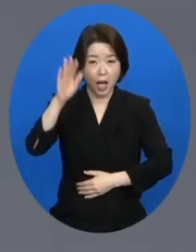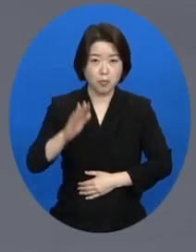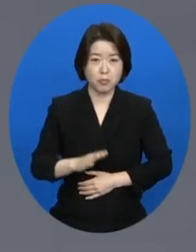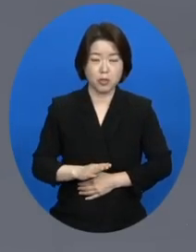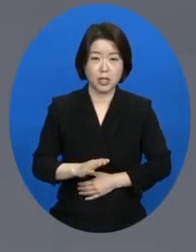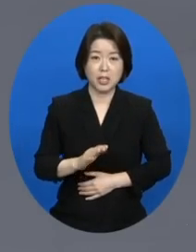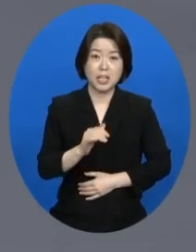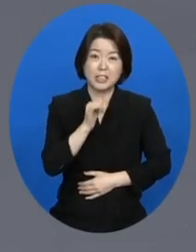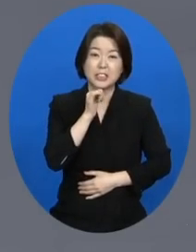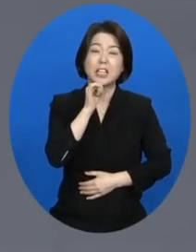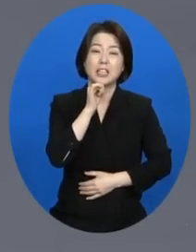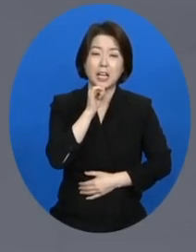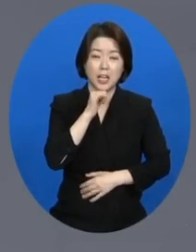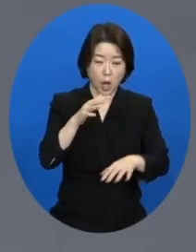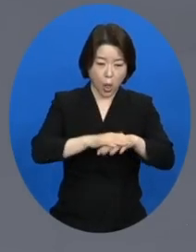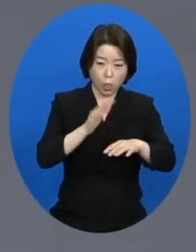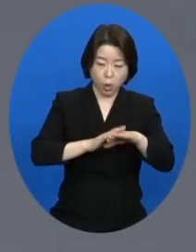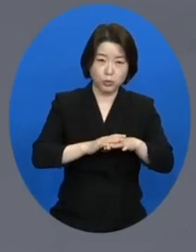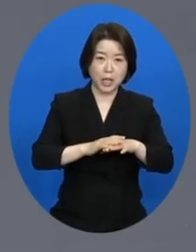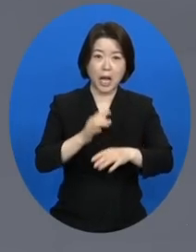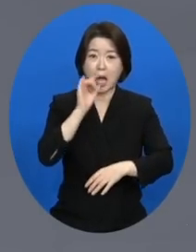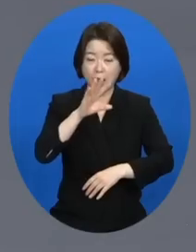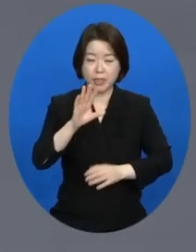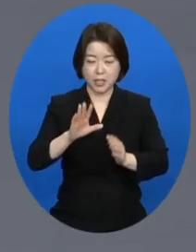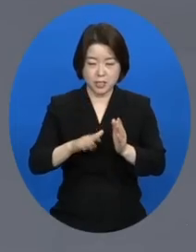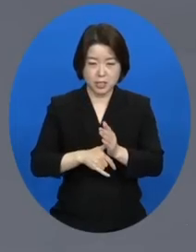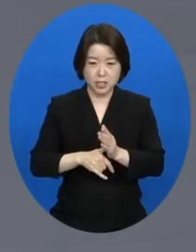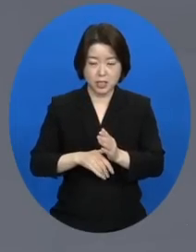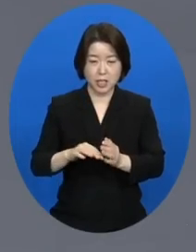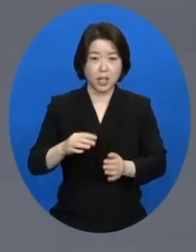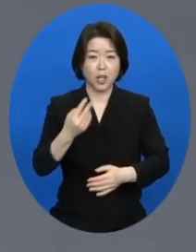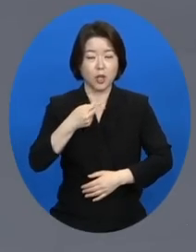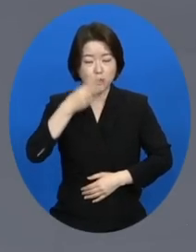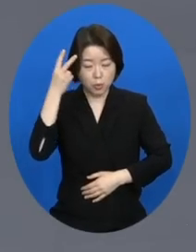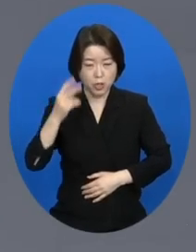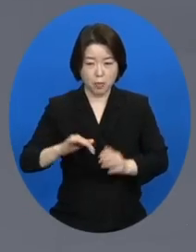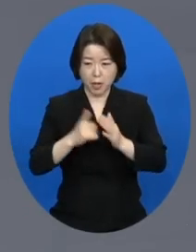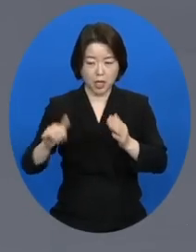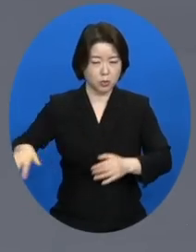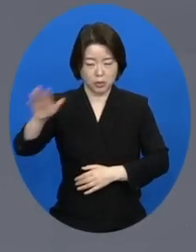기근에서 요셉과 가족도 형들은 다 죽게 될 것입니다.